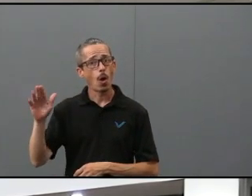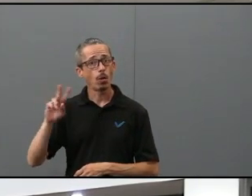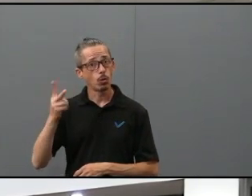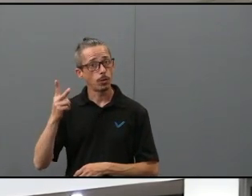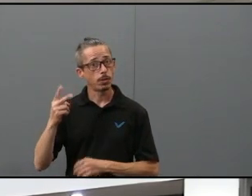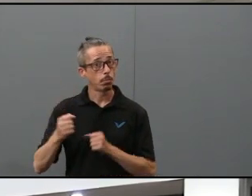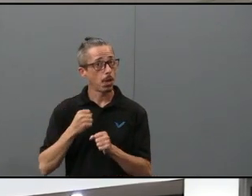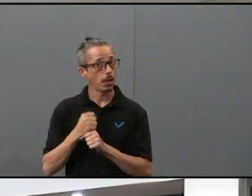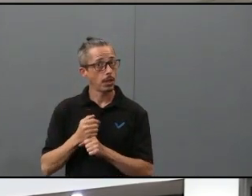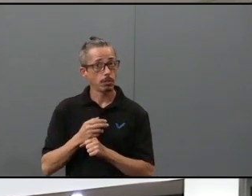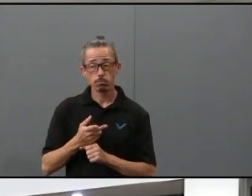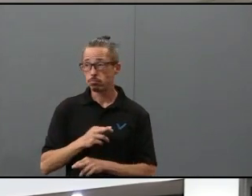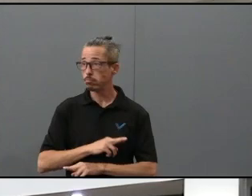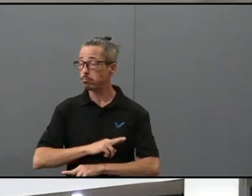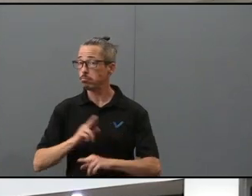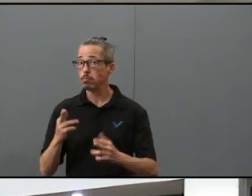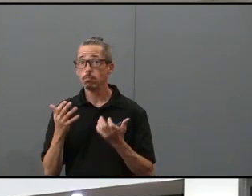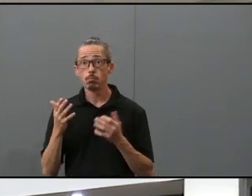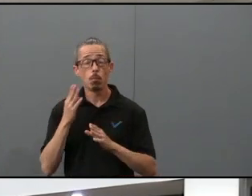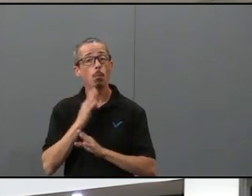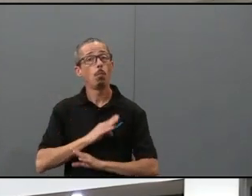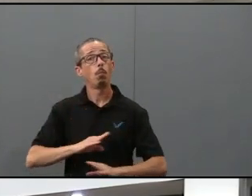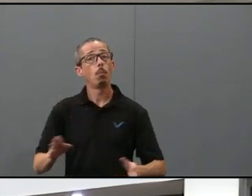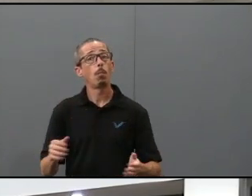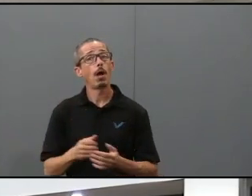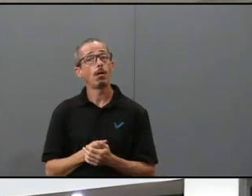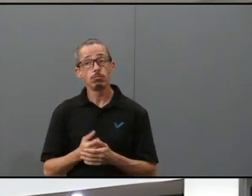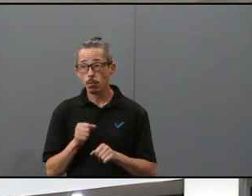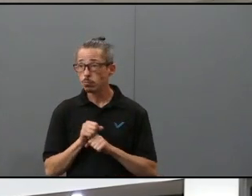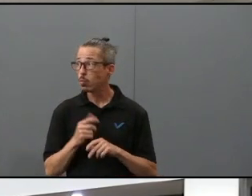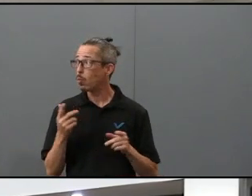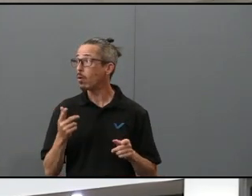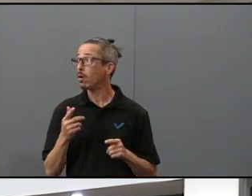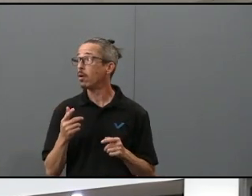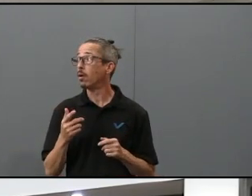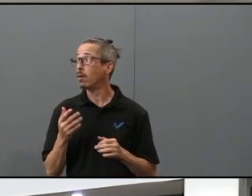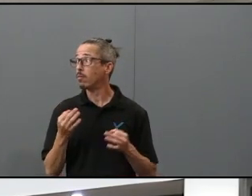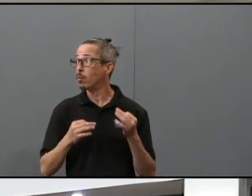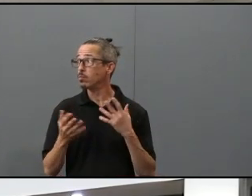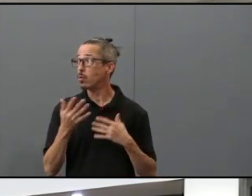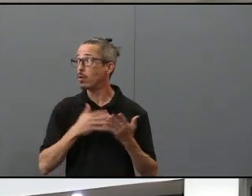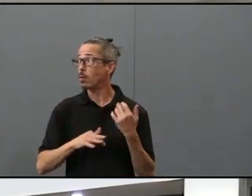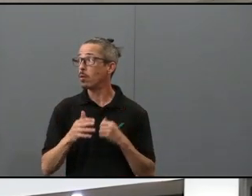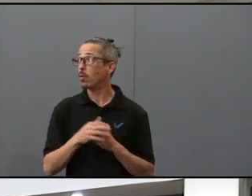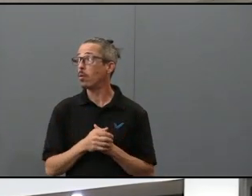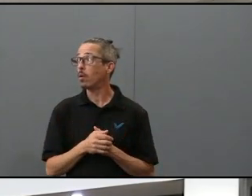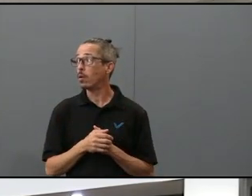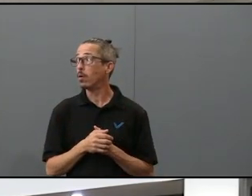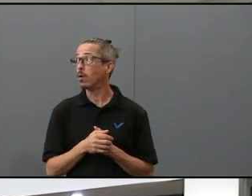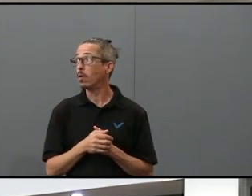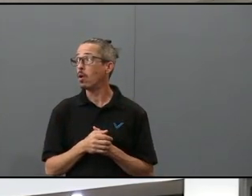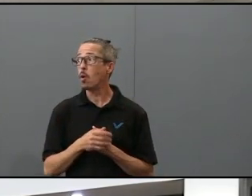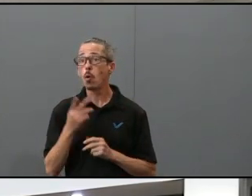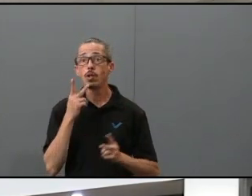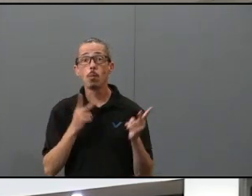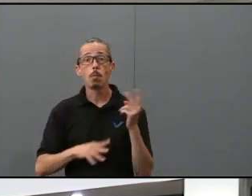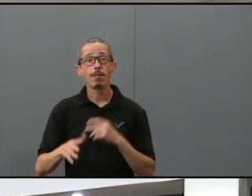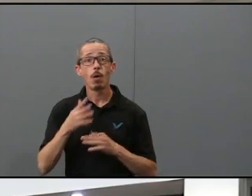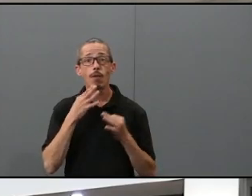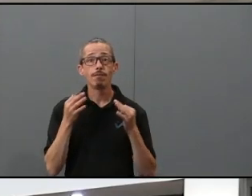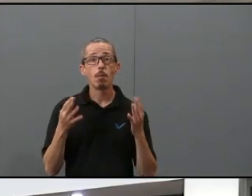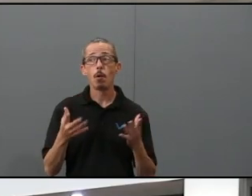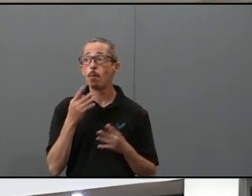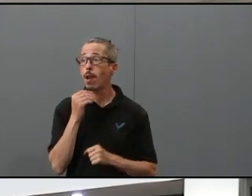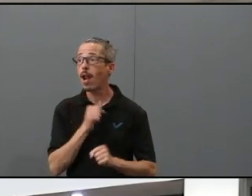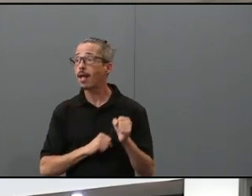deuxème édition ça a été un franc succès et comme d'habitude il a fait super beau alors moi je dis toujours ça on est du bon monde fait qu'il fait beau quand qu'on fait des